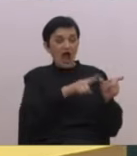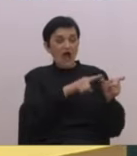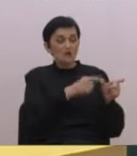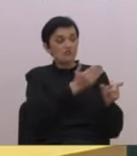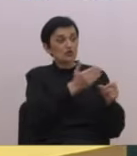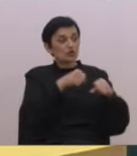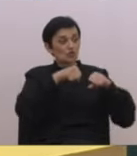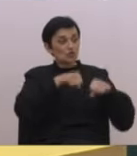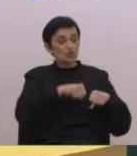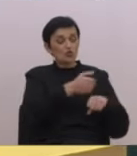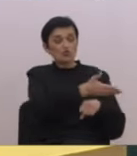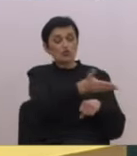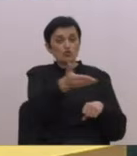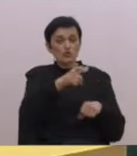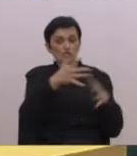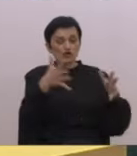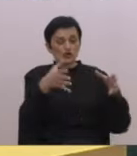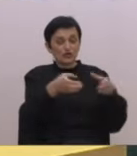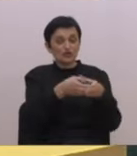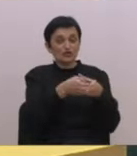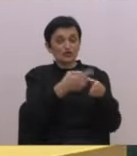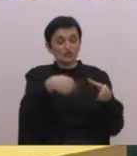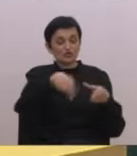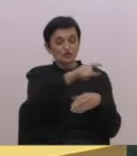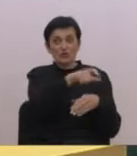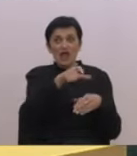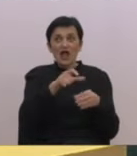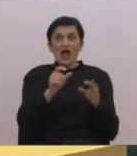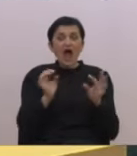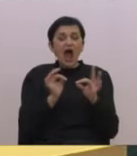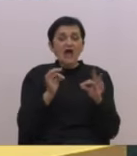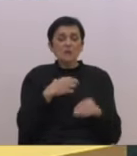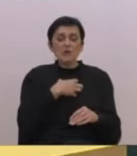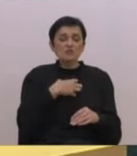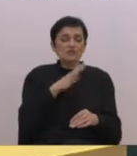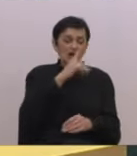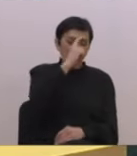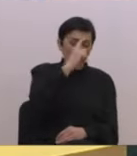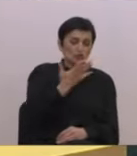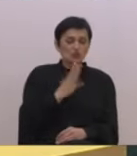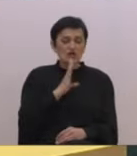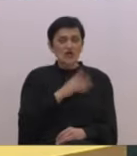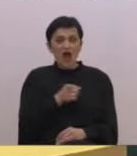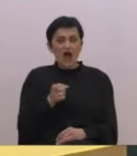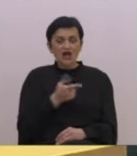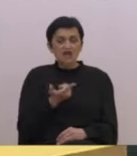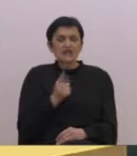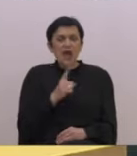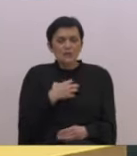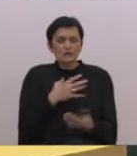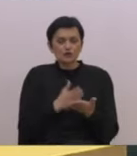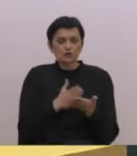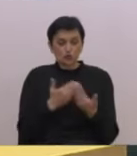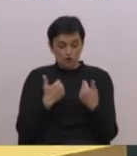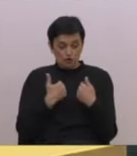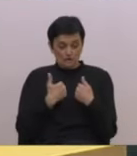ლეგიტიმაციით ხედან ეს ადამიანი დიდი ჯგუფი ამ ადამიანების, არაფერი მნიშვნელობა არ აქვს, ხალი იქნება თუ კაც. არანაირი მნიშვნელობა. ესე იგი ჩვენ